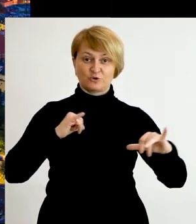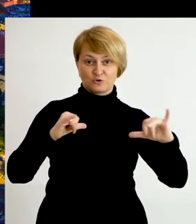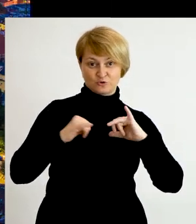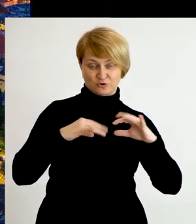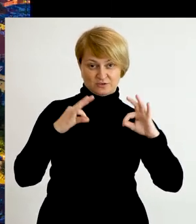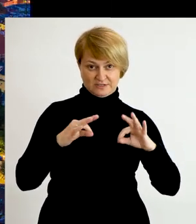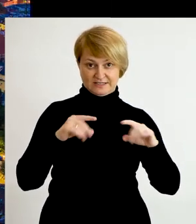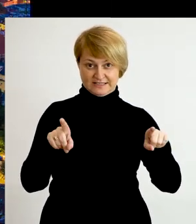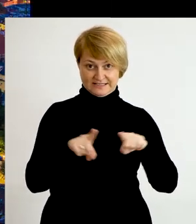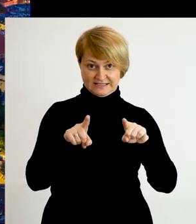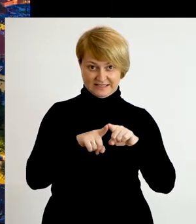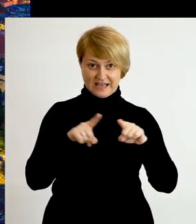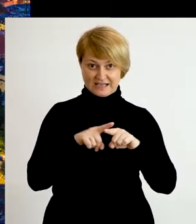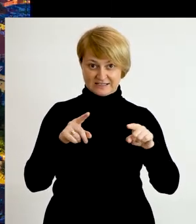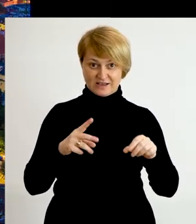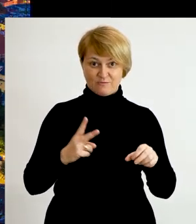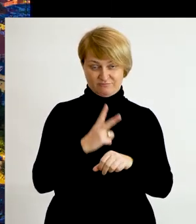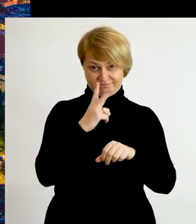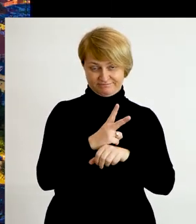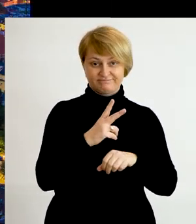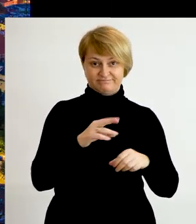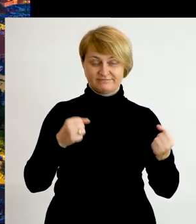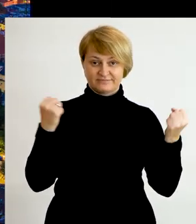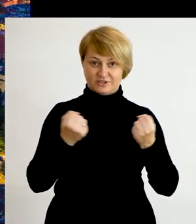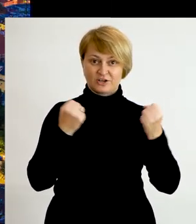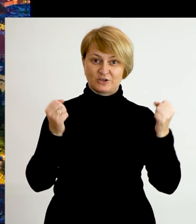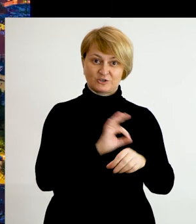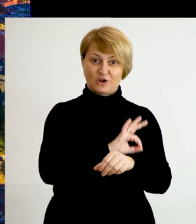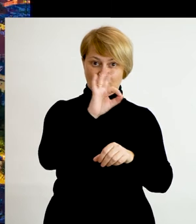cieszę się, że o parę lat wyprzedziliśmy te działania.